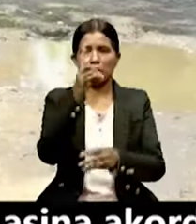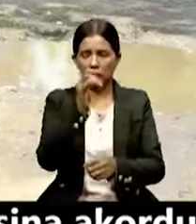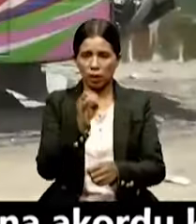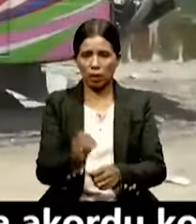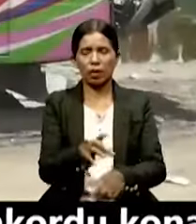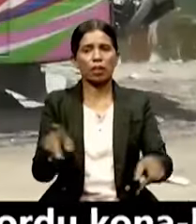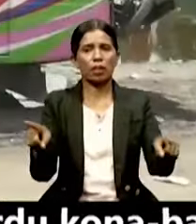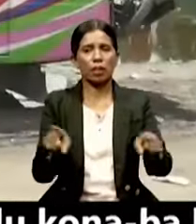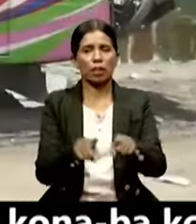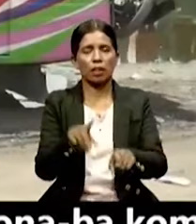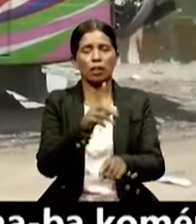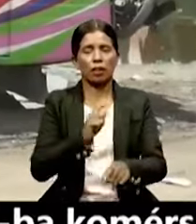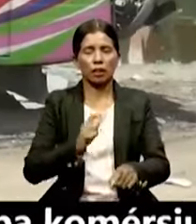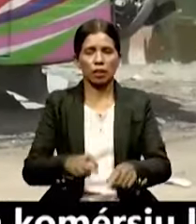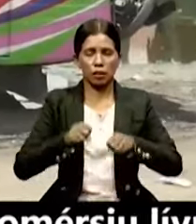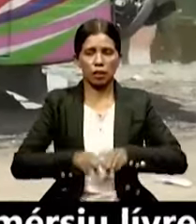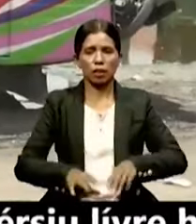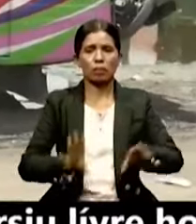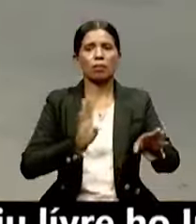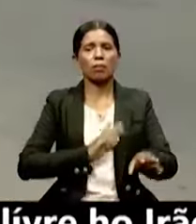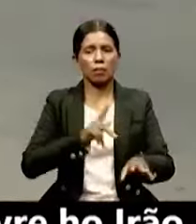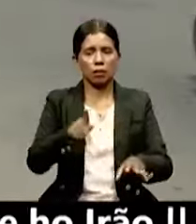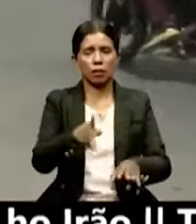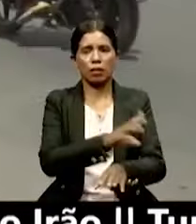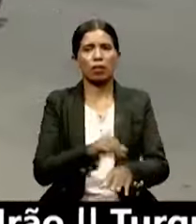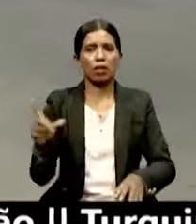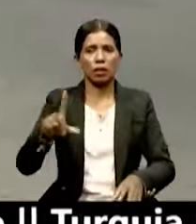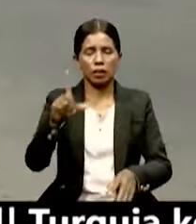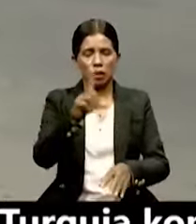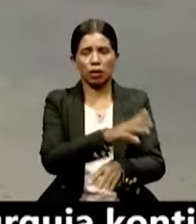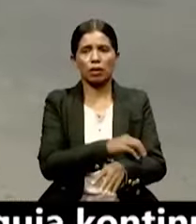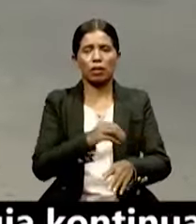dili hanesan iha area tasi ibun bebonuk largo lesidere